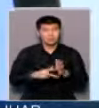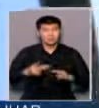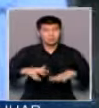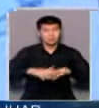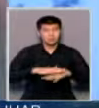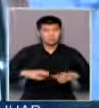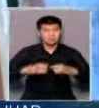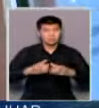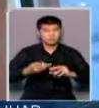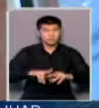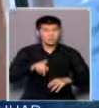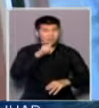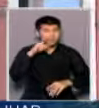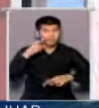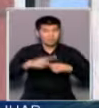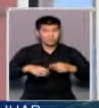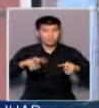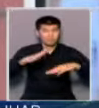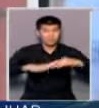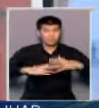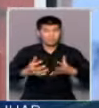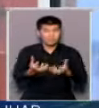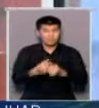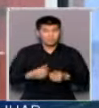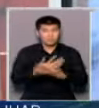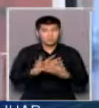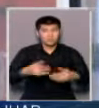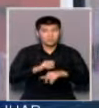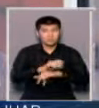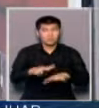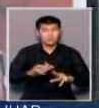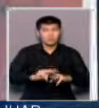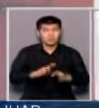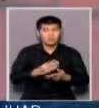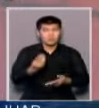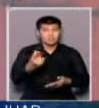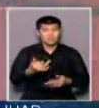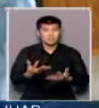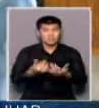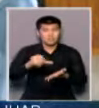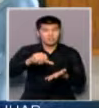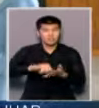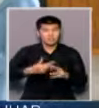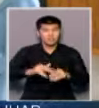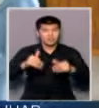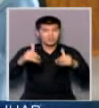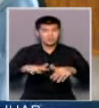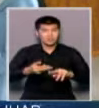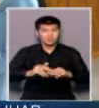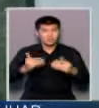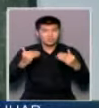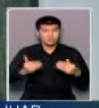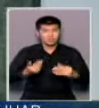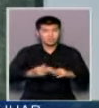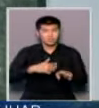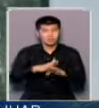самой молодой. Постепенно ее специальность получила широкое распространение в нашей стране. Шнар тогда приняла смелое решение и сейчас с